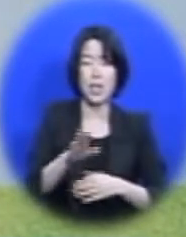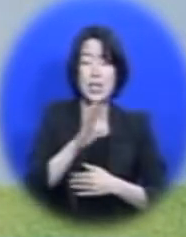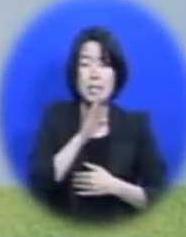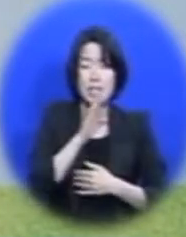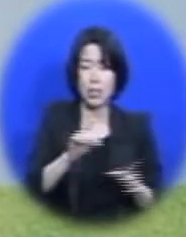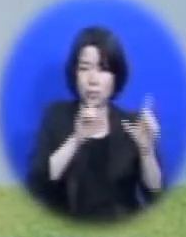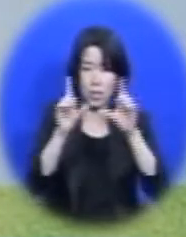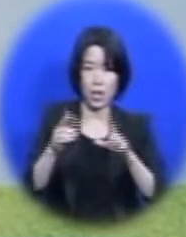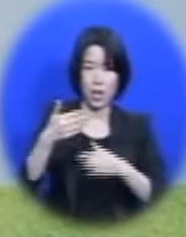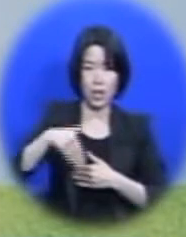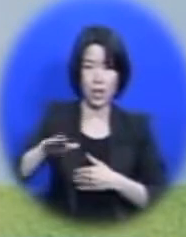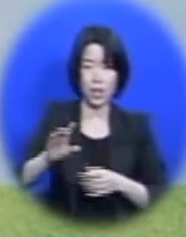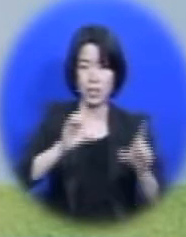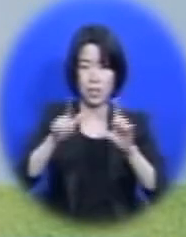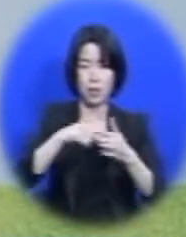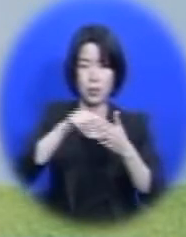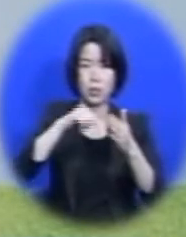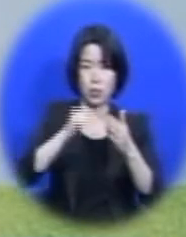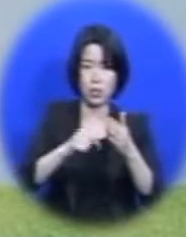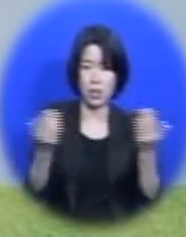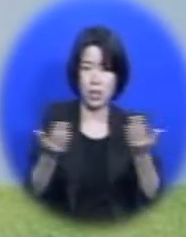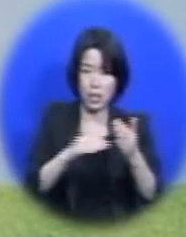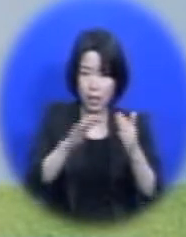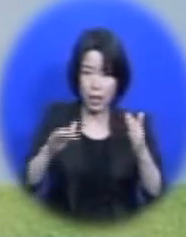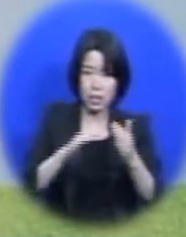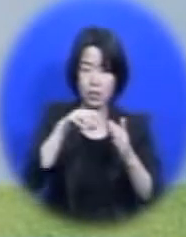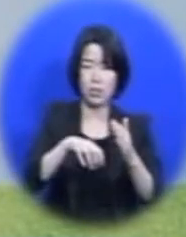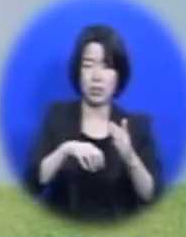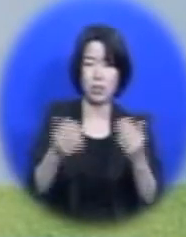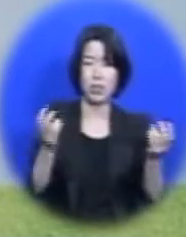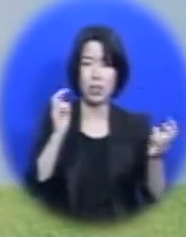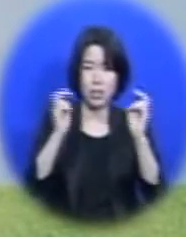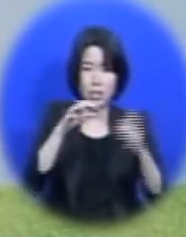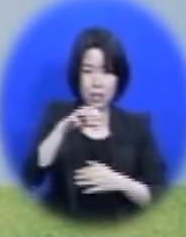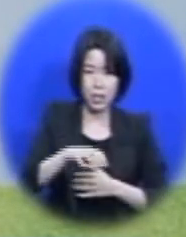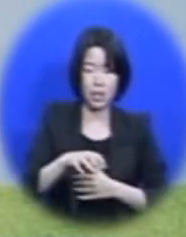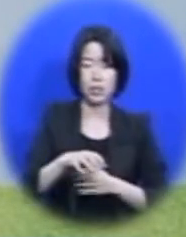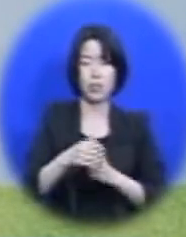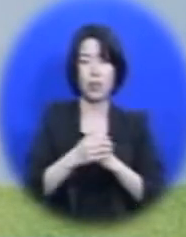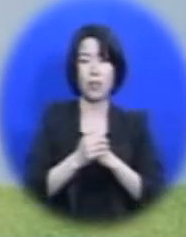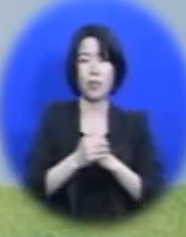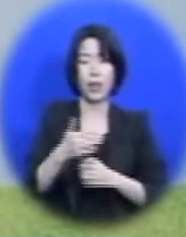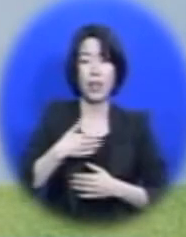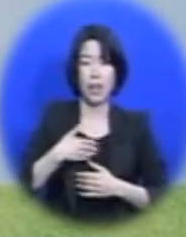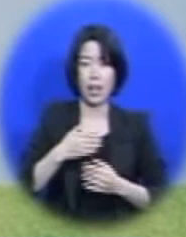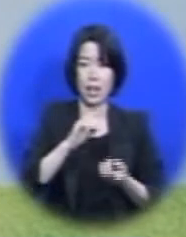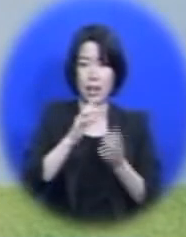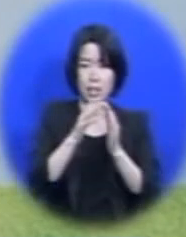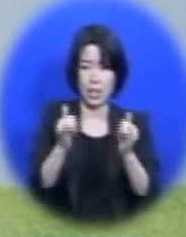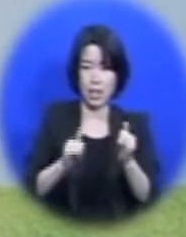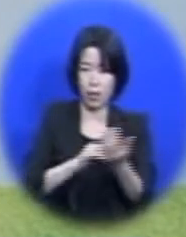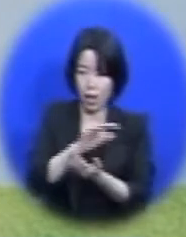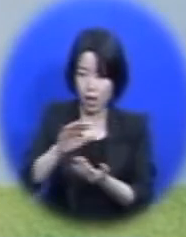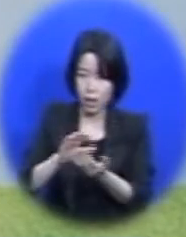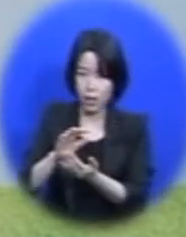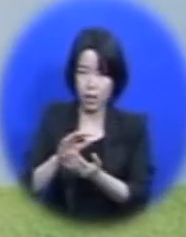살아가는 삶의 가정에서, 직장에서, 사업하는 현장에서 내가 사람들과 어울려 지내는